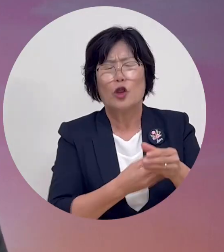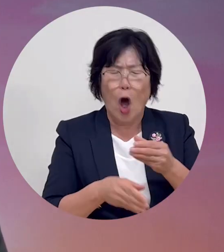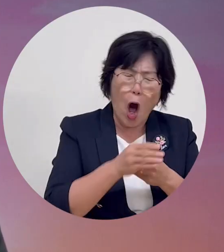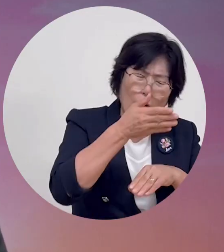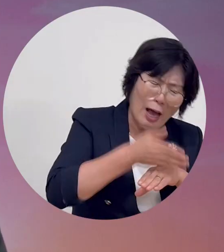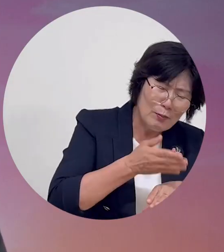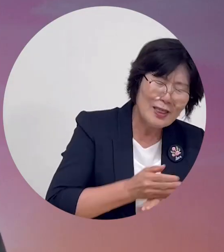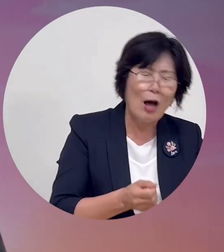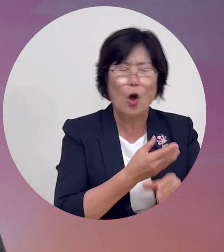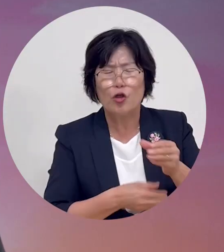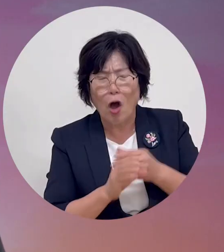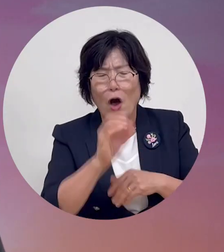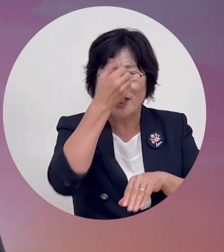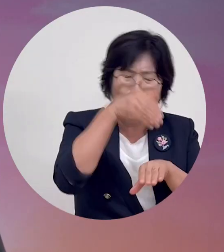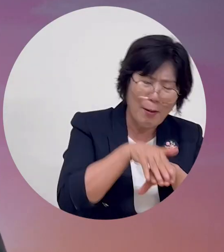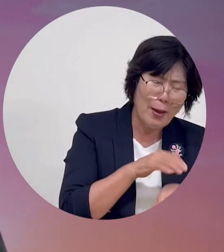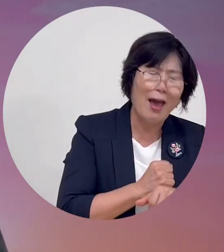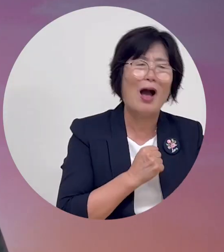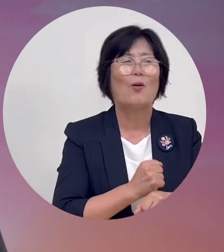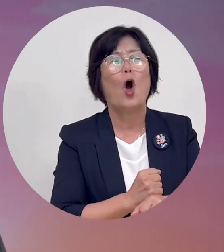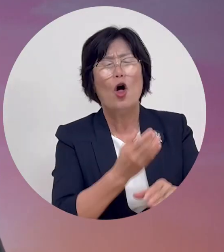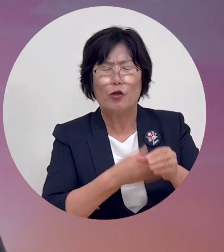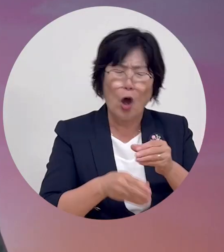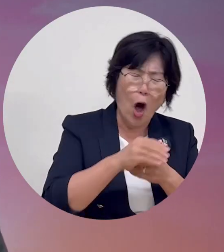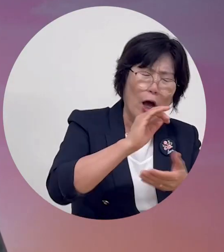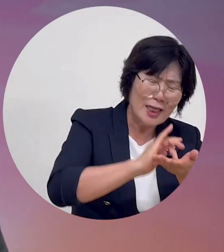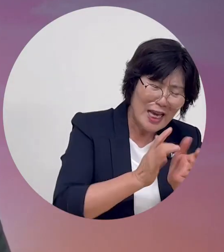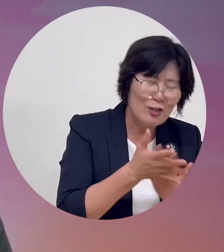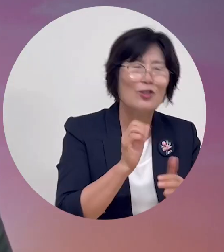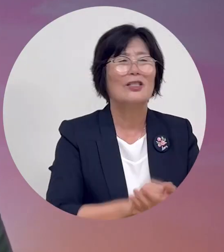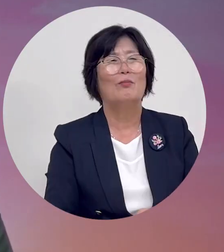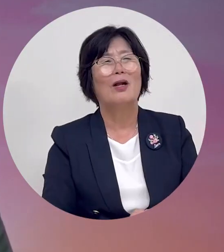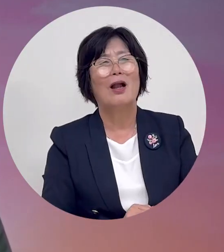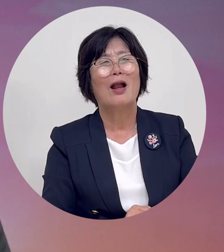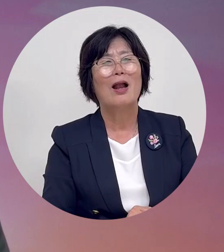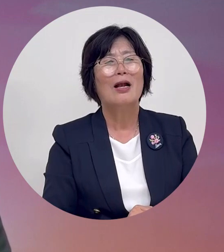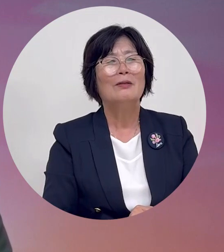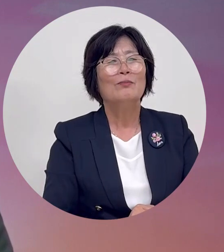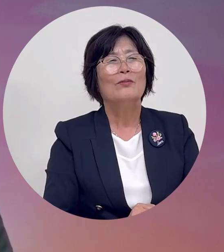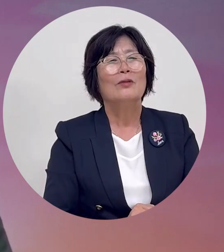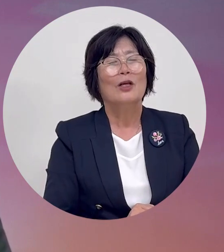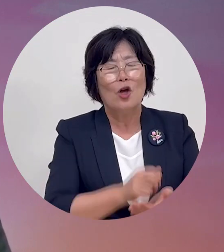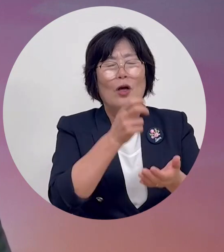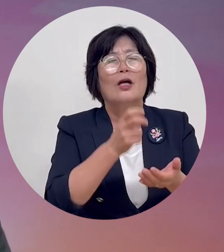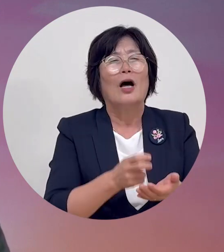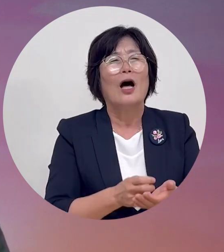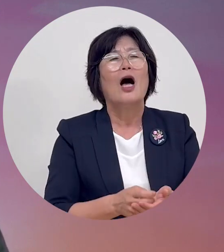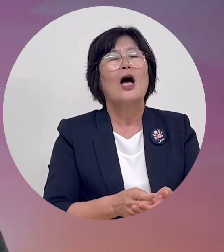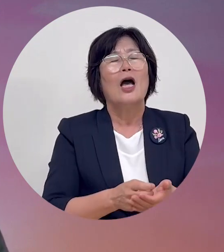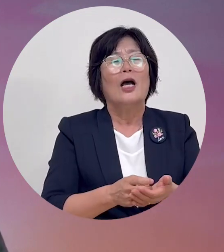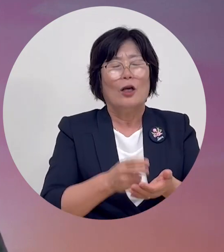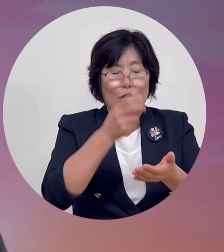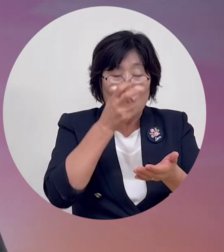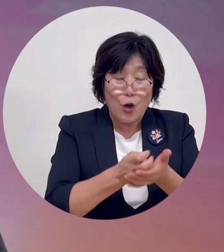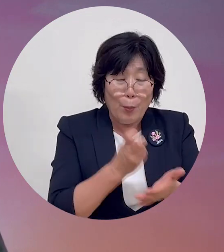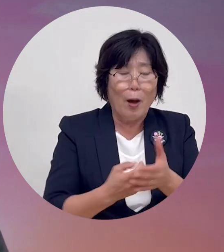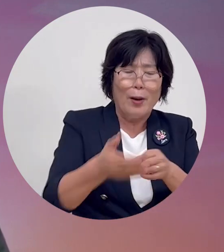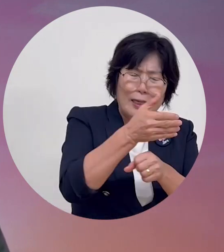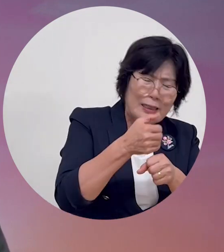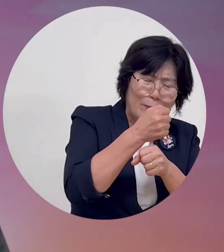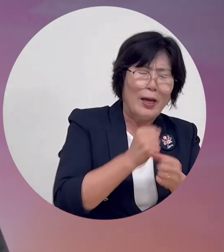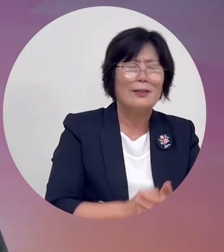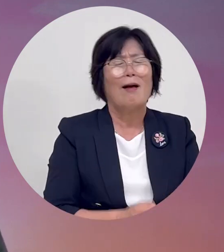예배하고, 더 예수님을 율법의 짐에서 해방시켜 주시고 자유케 해 주신 그